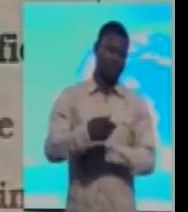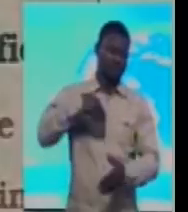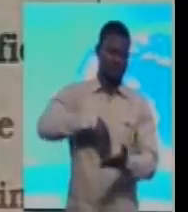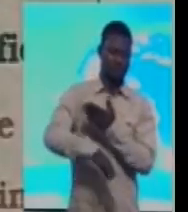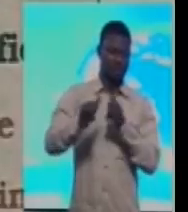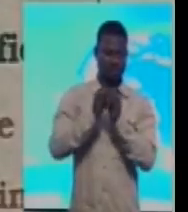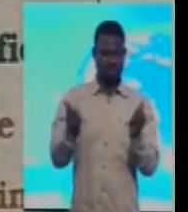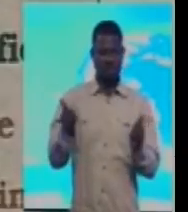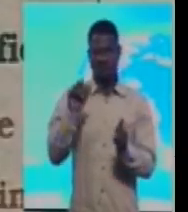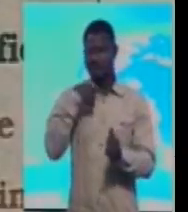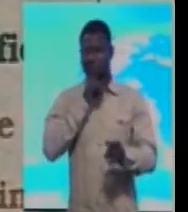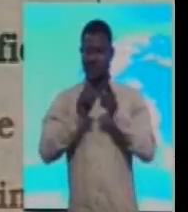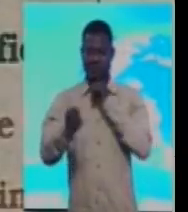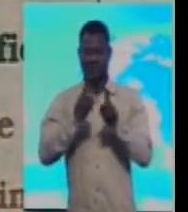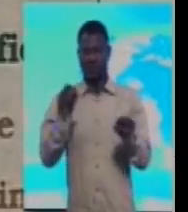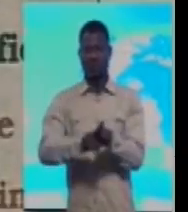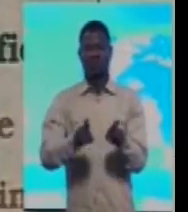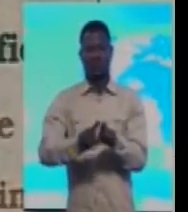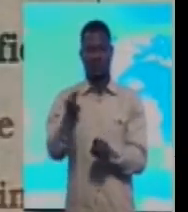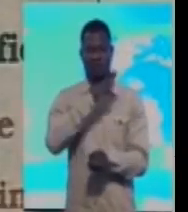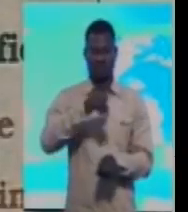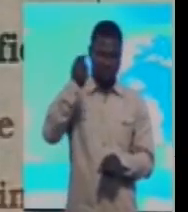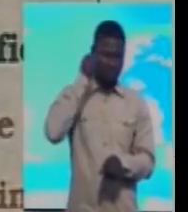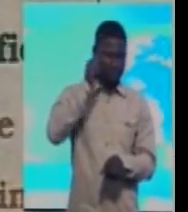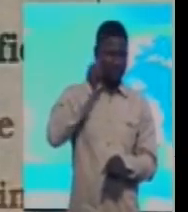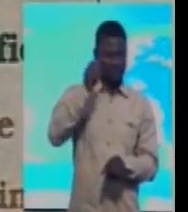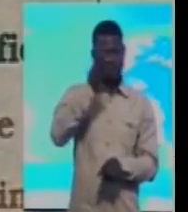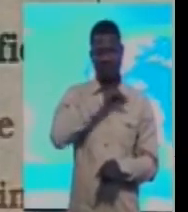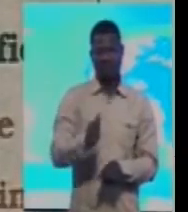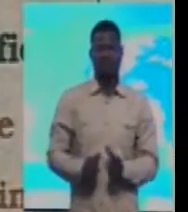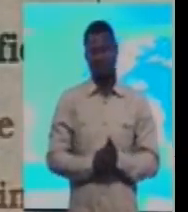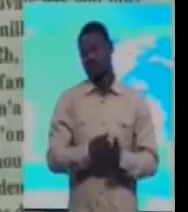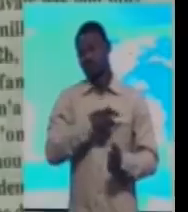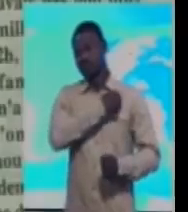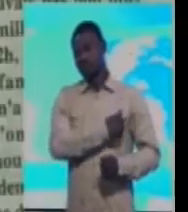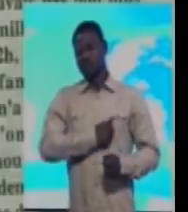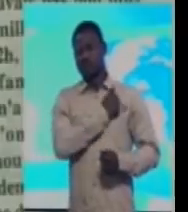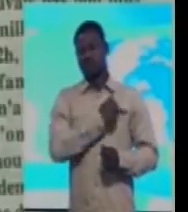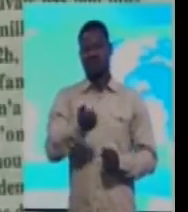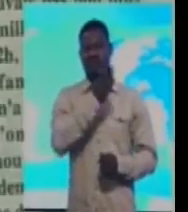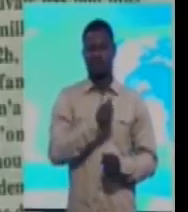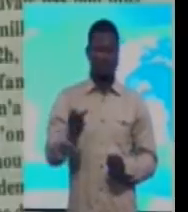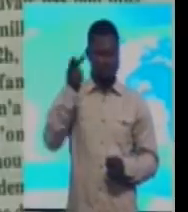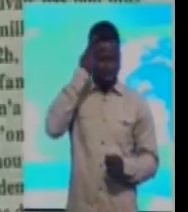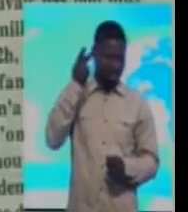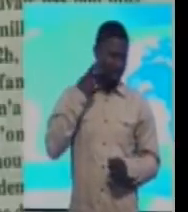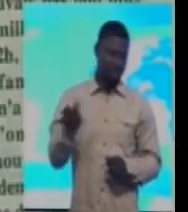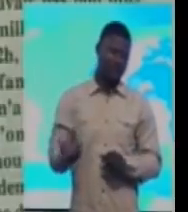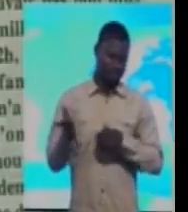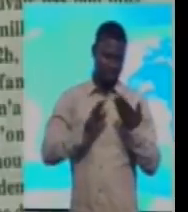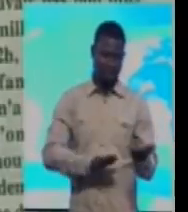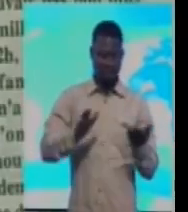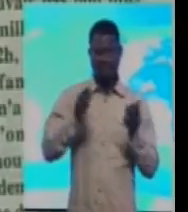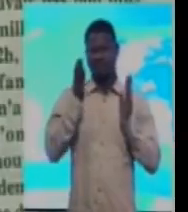Pays, qui relate aussi le témoignage émouvant de proches d'une des victimes. Des proches qui s'en remettent à Dieu dans